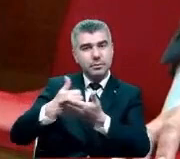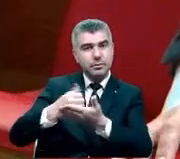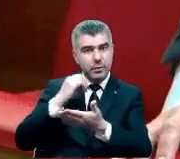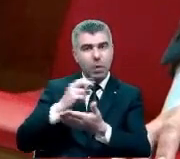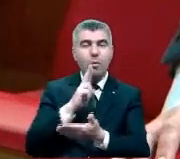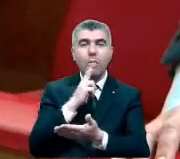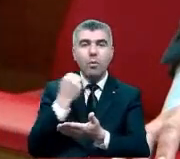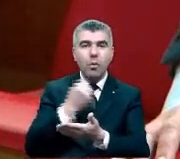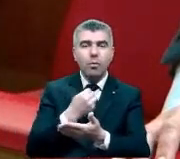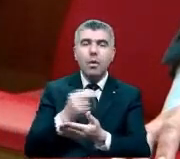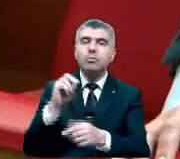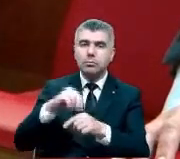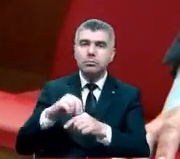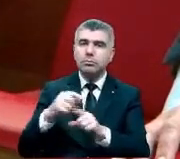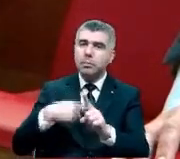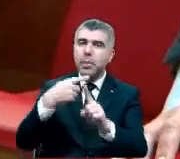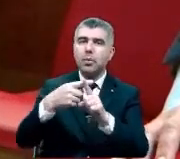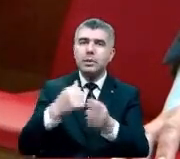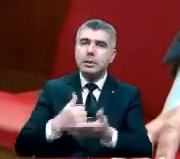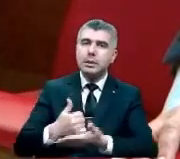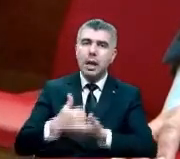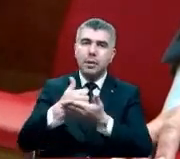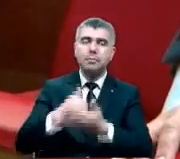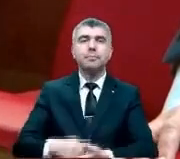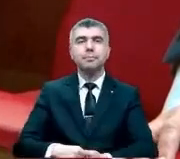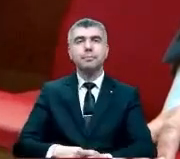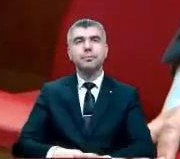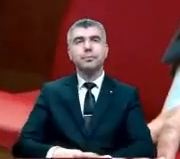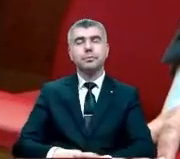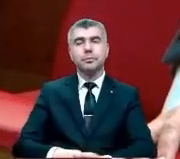بدعم هذا النوع من النقل.